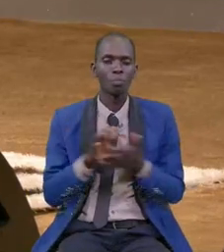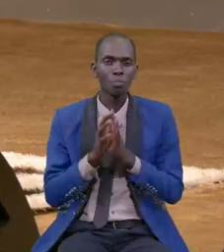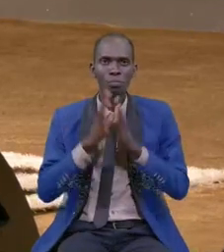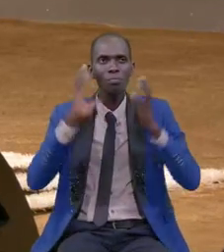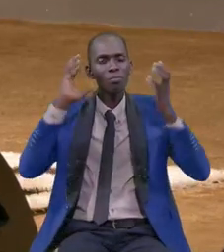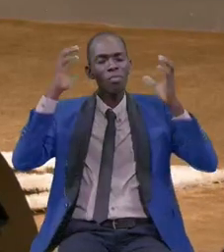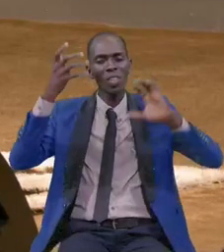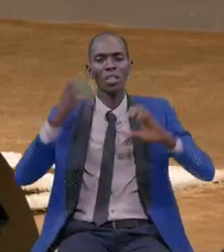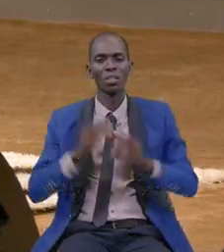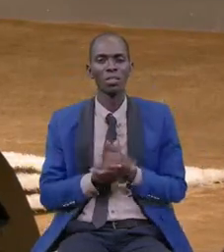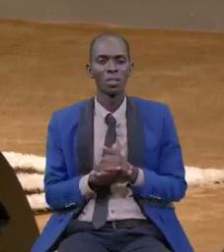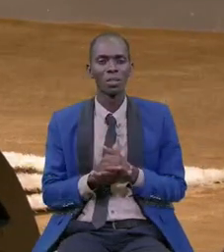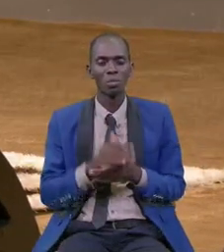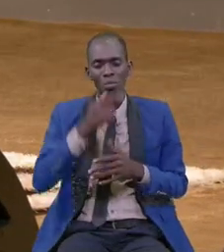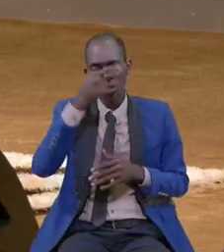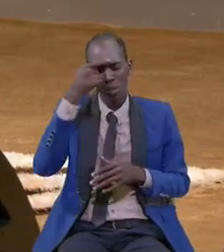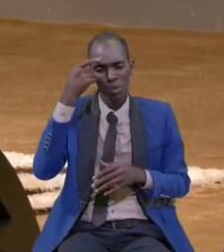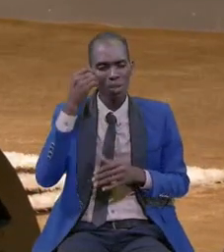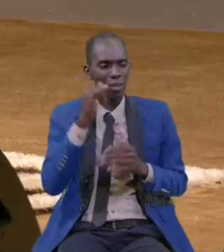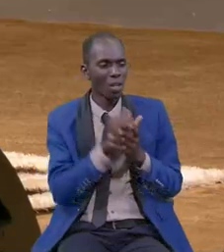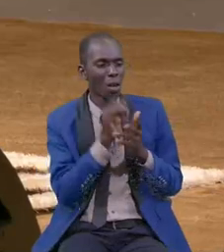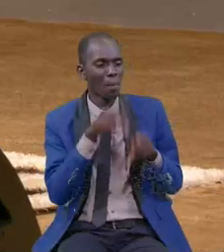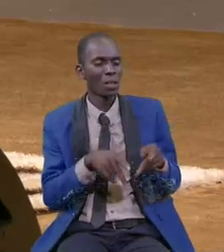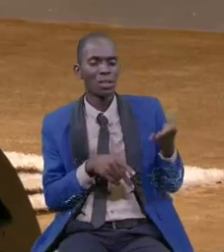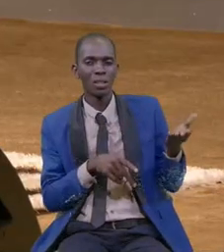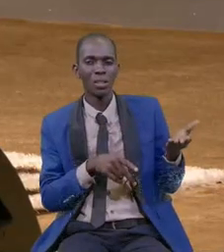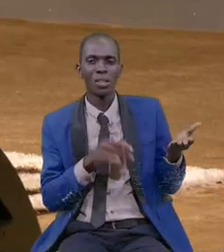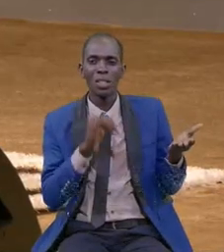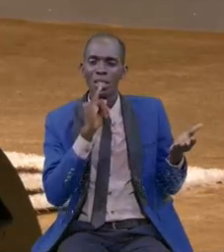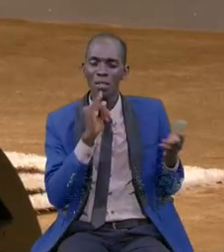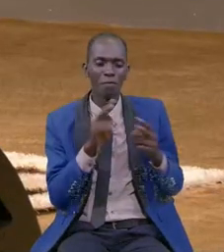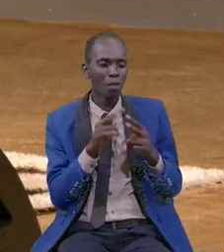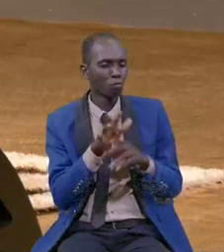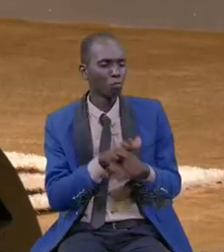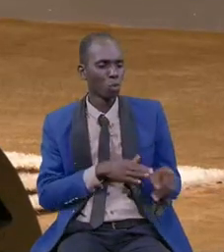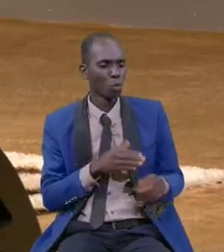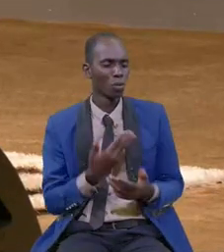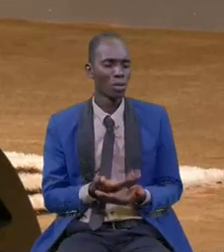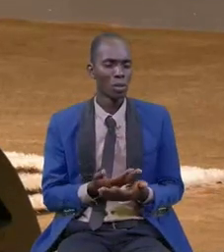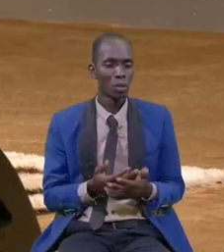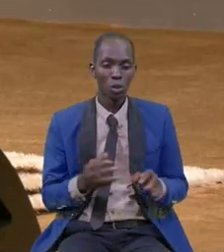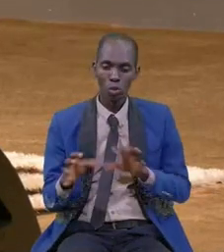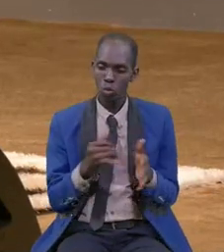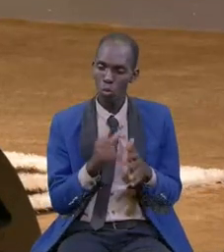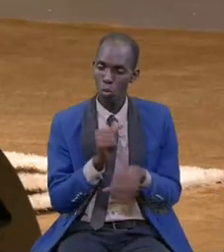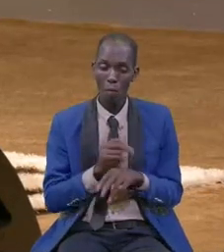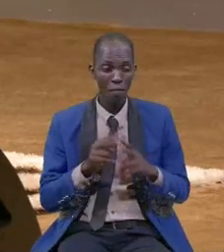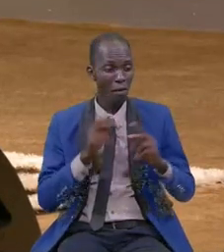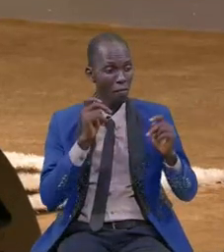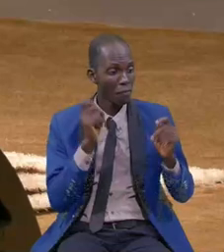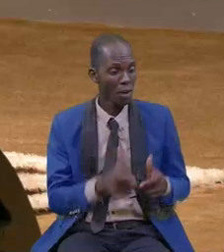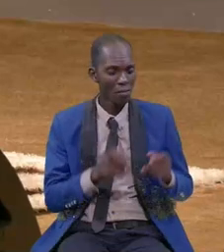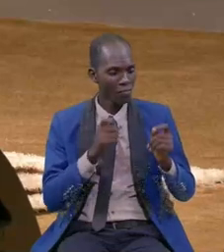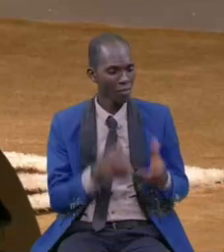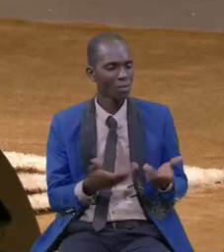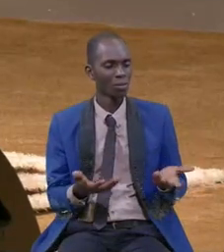êtes en colère vous êtes aigri parce que l'autre là il est trop trop il est trop trop faible pour moi il faut le faire faire les choses rapidement